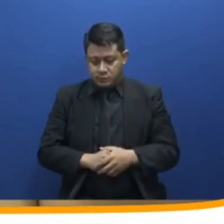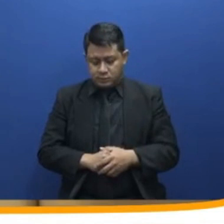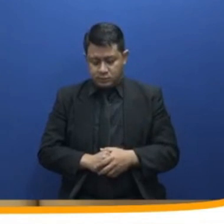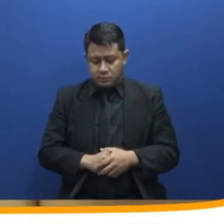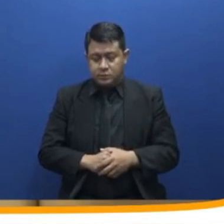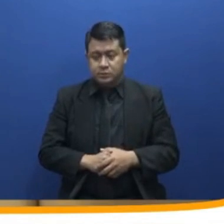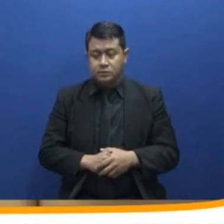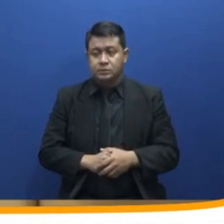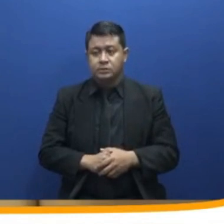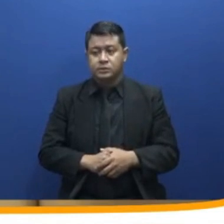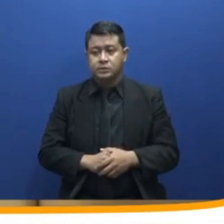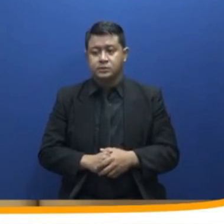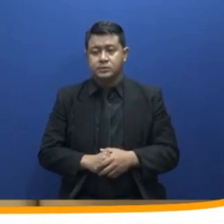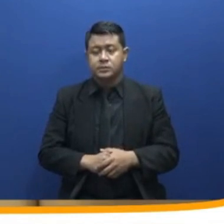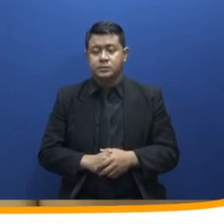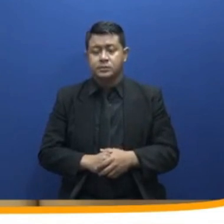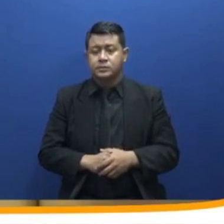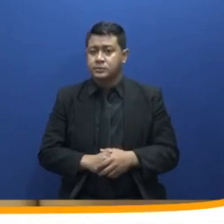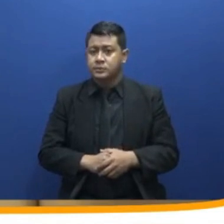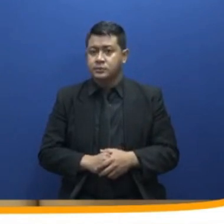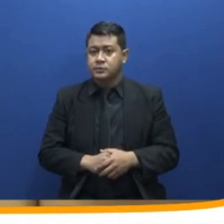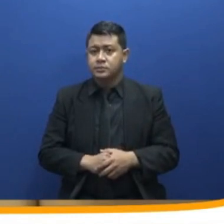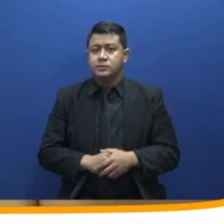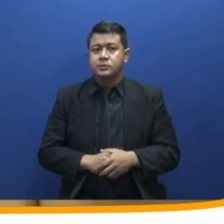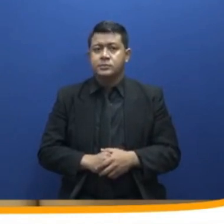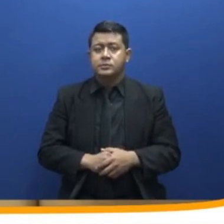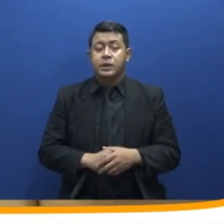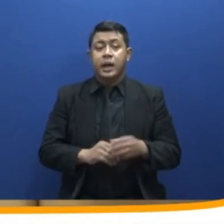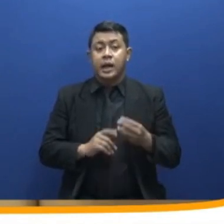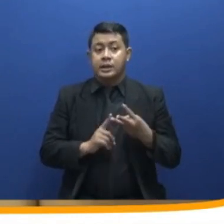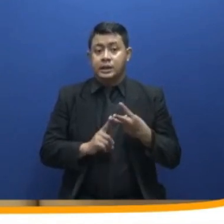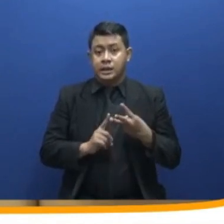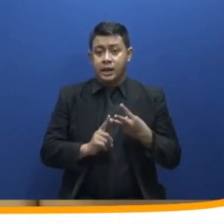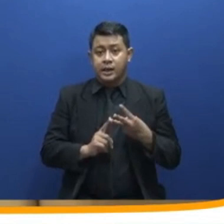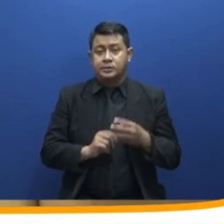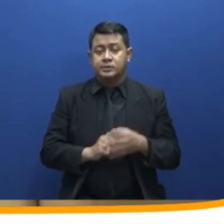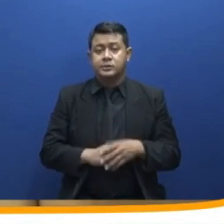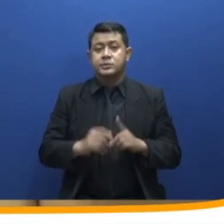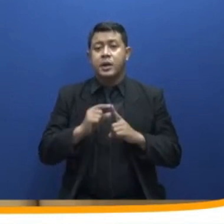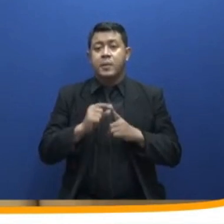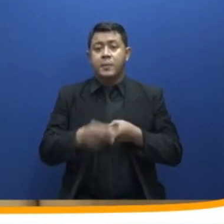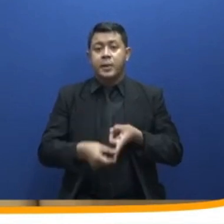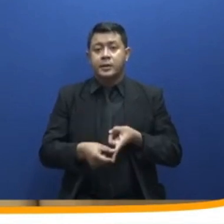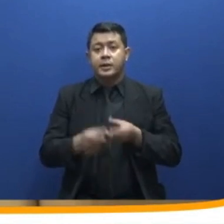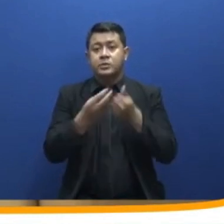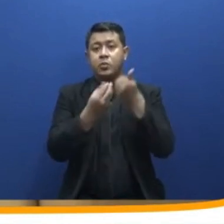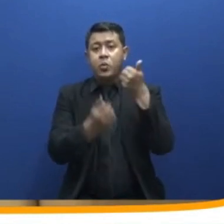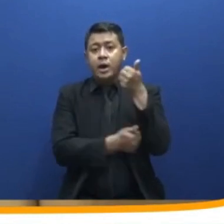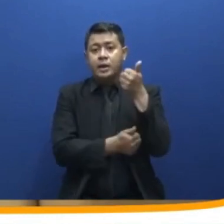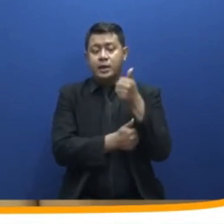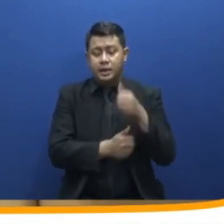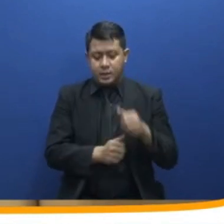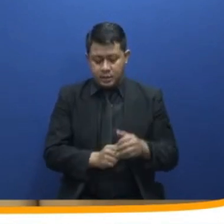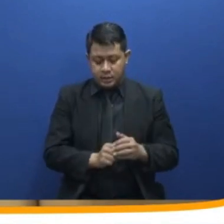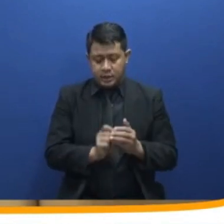tentang Yesus Kristus dan yang ketiga Petrus mewakili umat